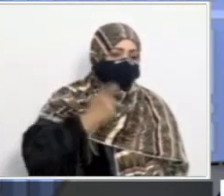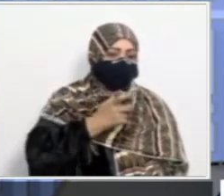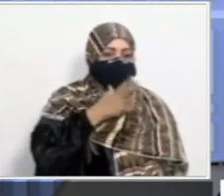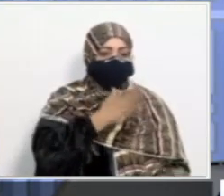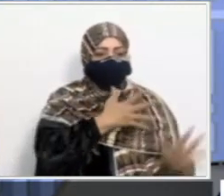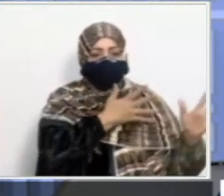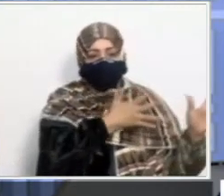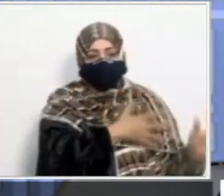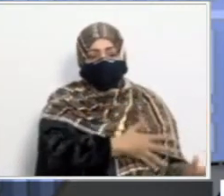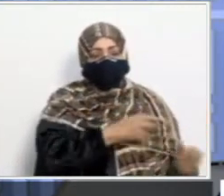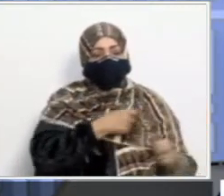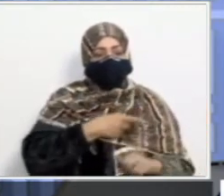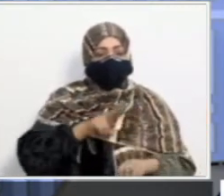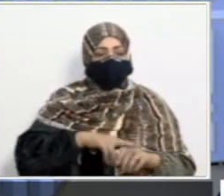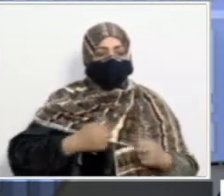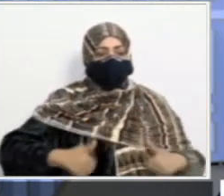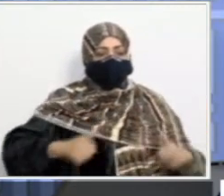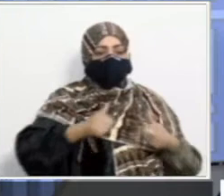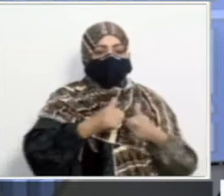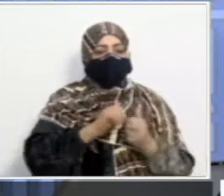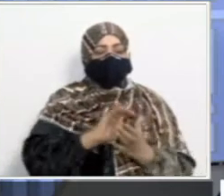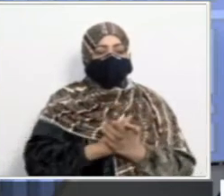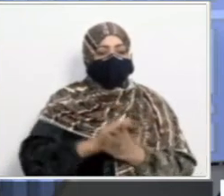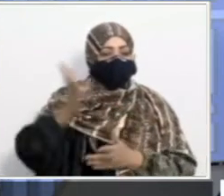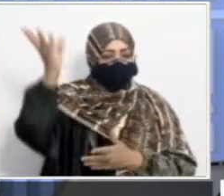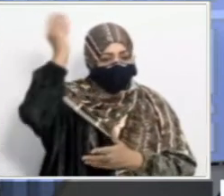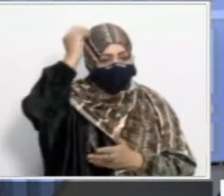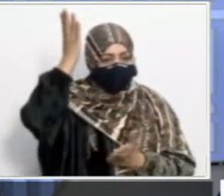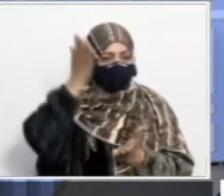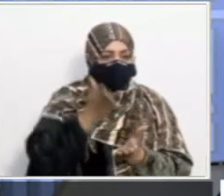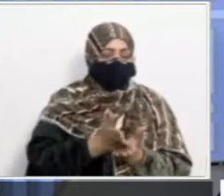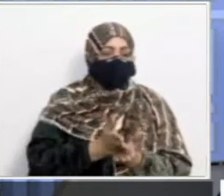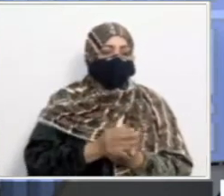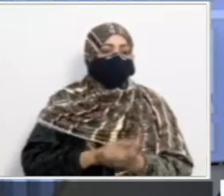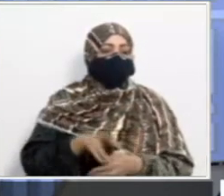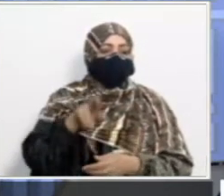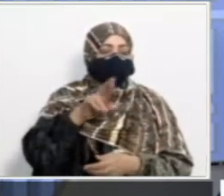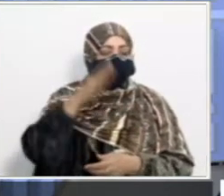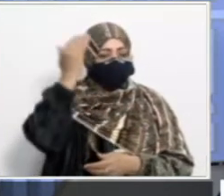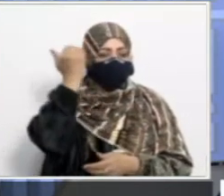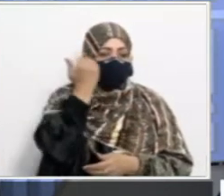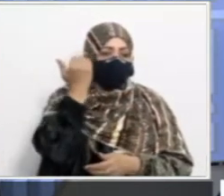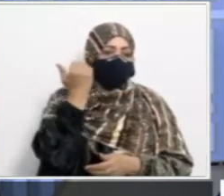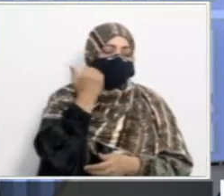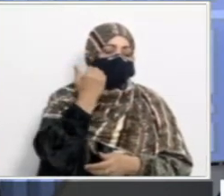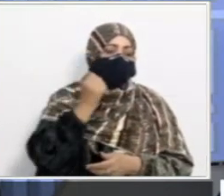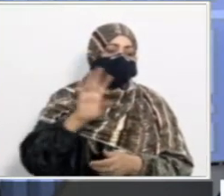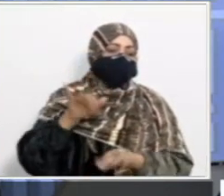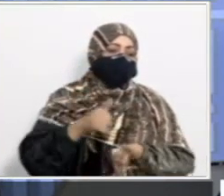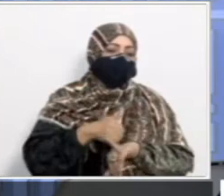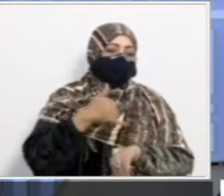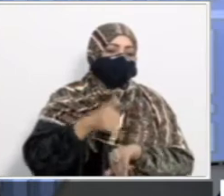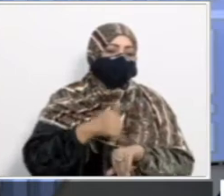اهتدى بهداه. سؤال الأخت من سوريا، هي تقول أنا مخطوبة وخطيبي خارج البلد وبعدين تقول